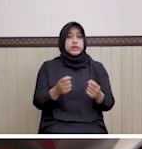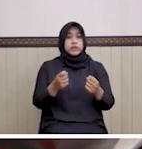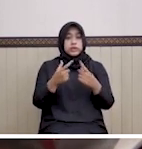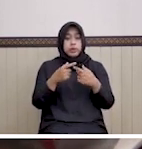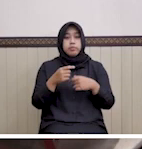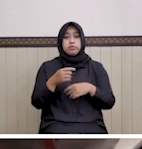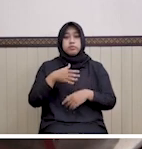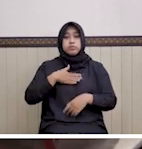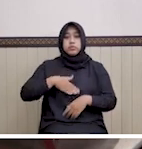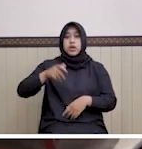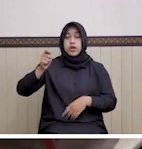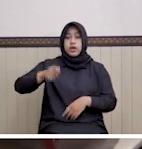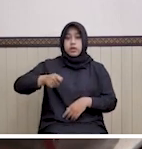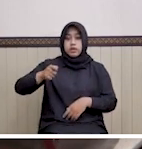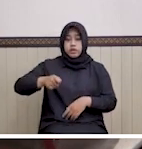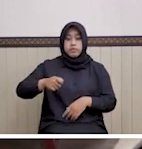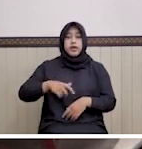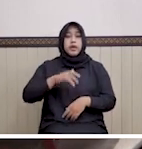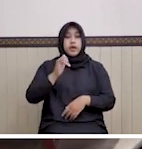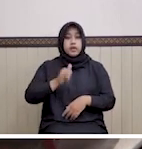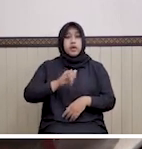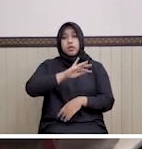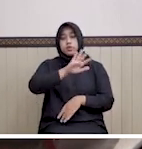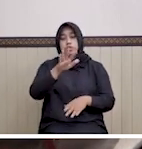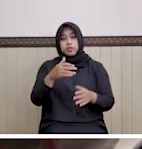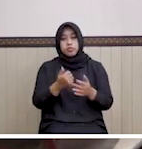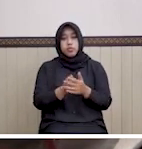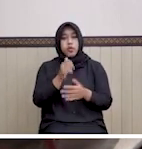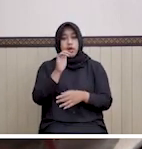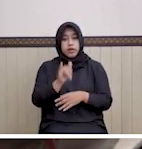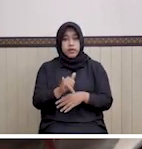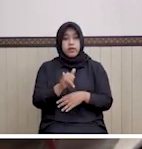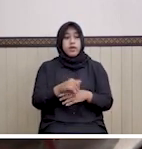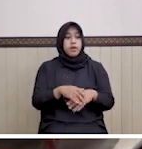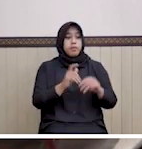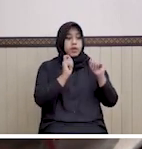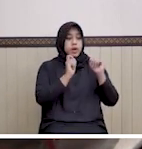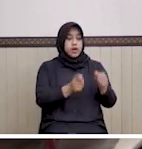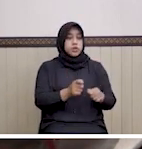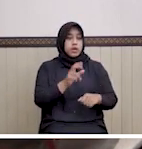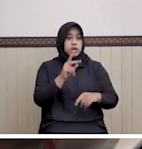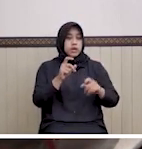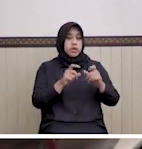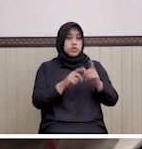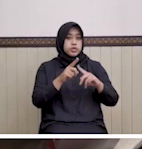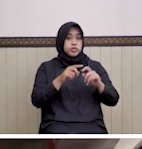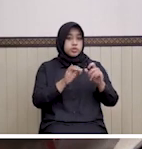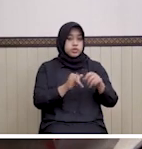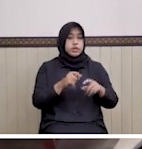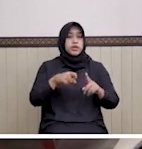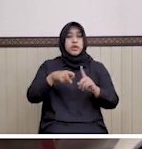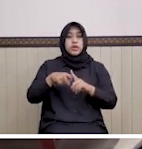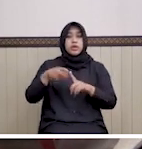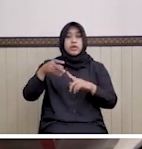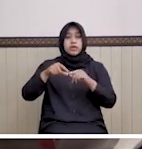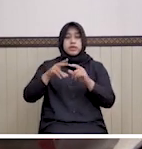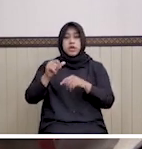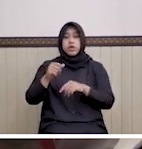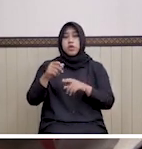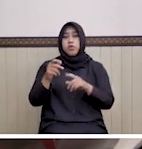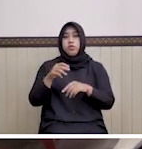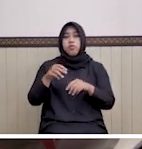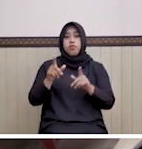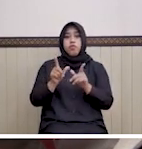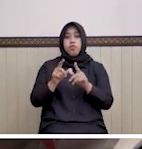oleh Hakim hampir semua hampir semua pengajuan restitusi yang dikejar woonosari dimohonkan kepada